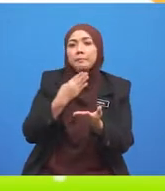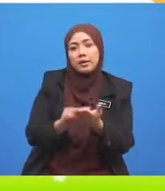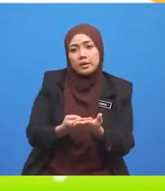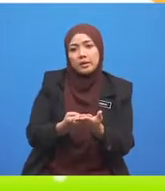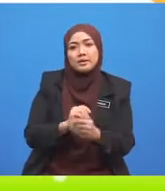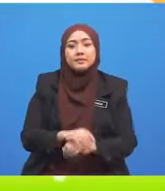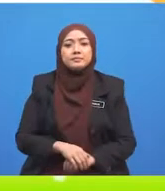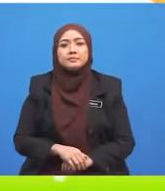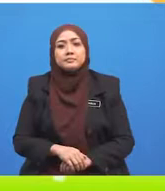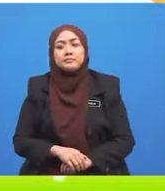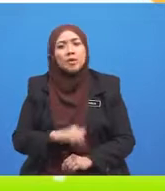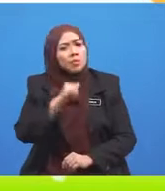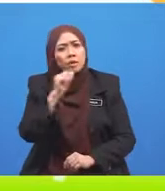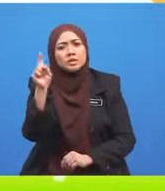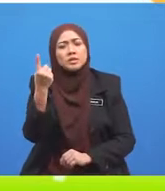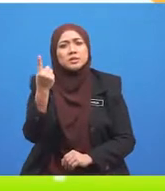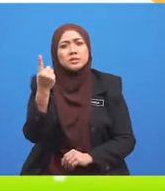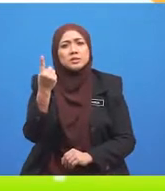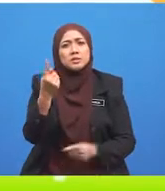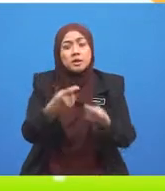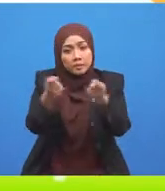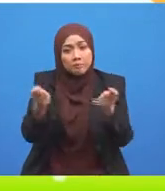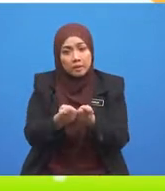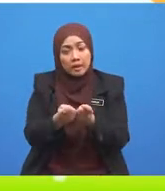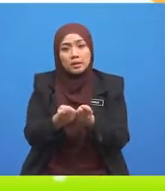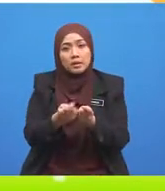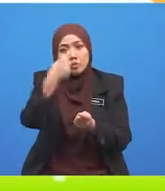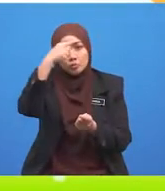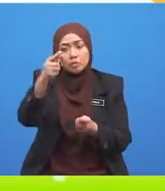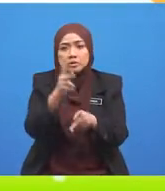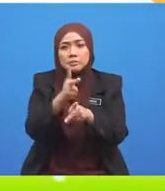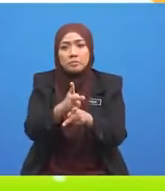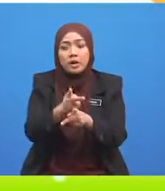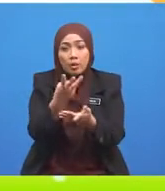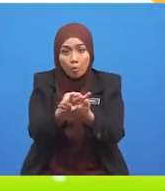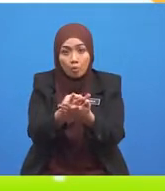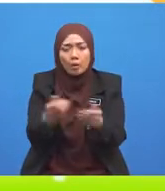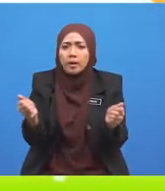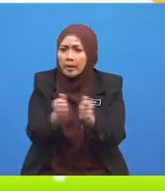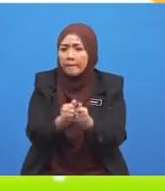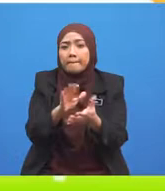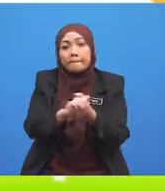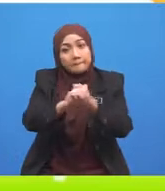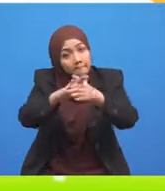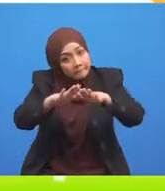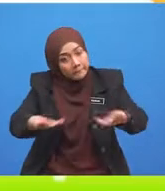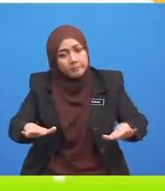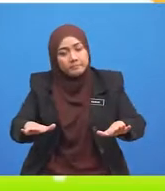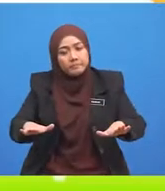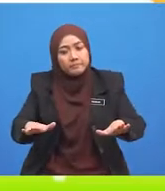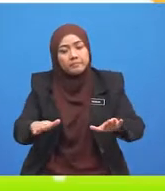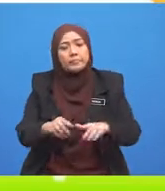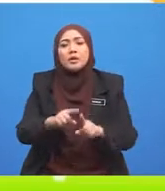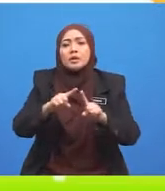Ianya bukan sahaja sebagai tempat menyimpan wang dengan selamat, malahan